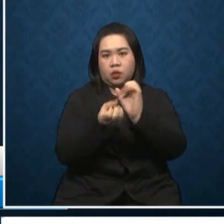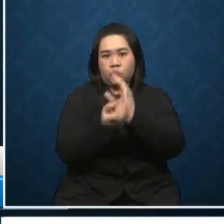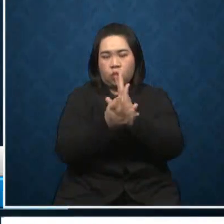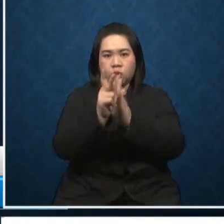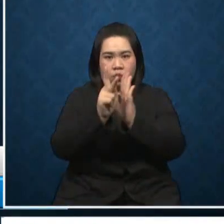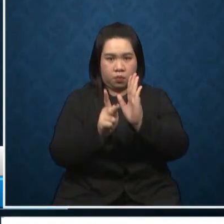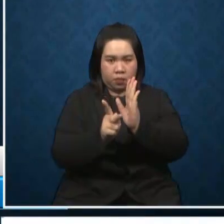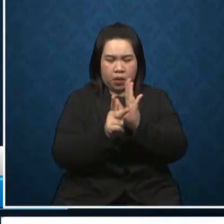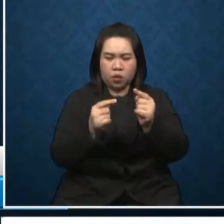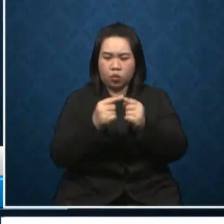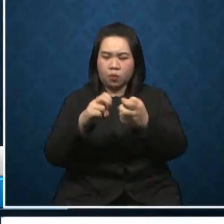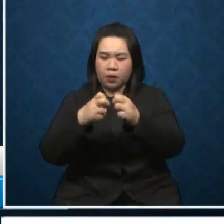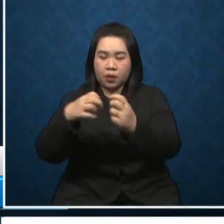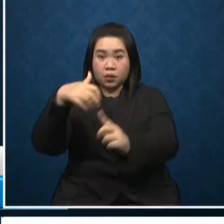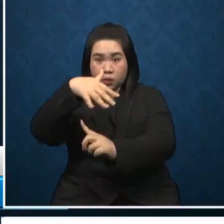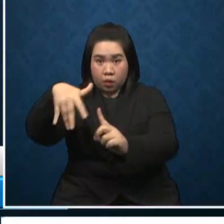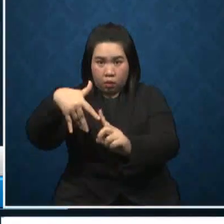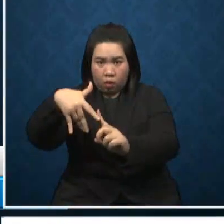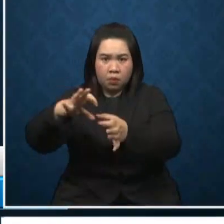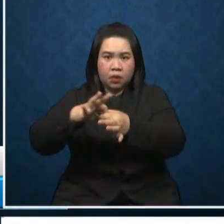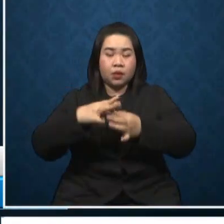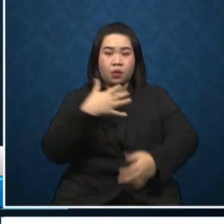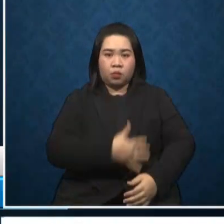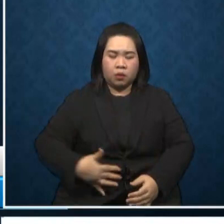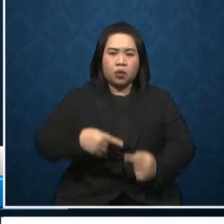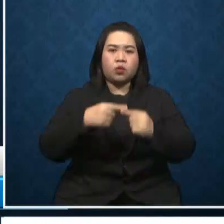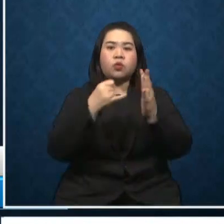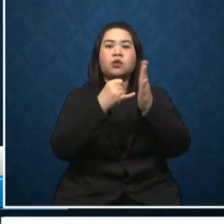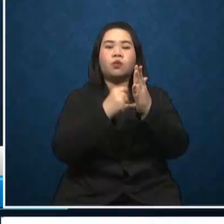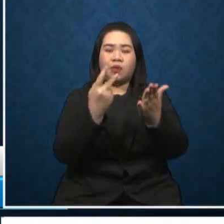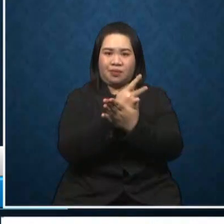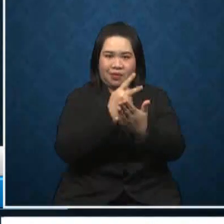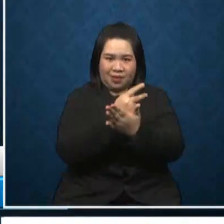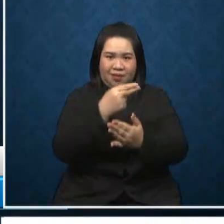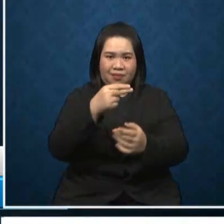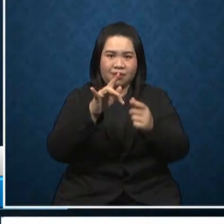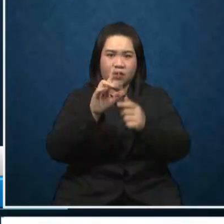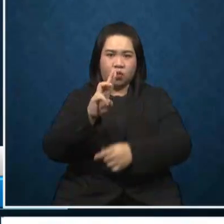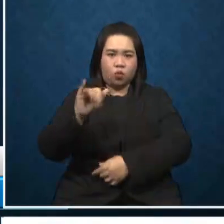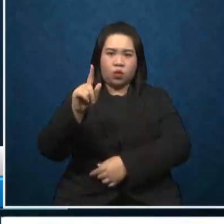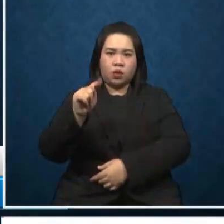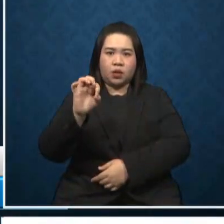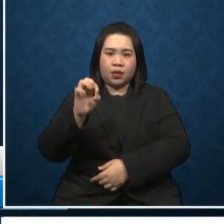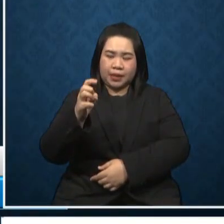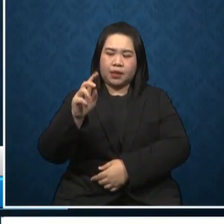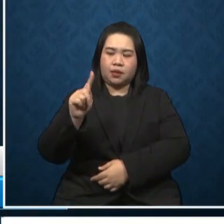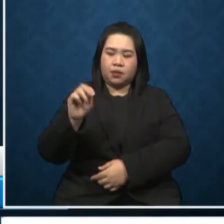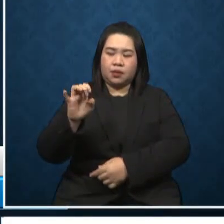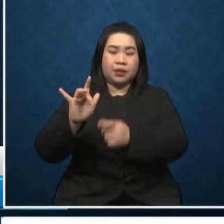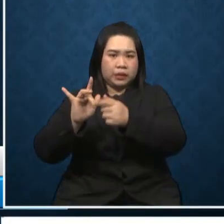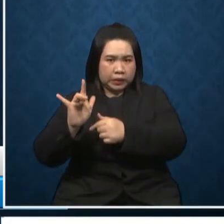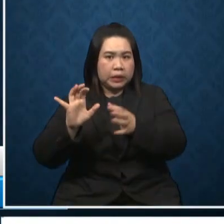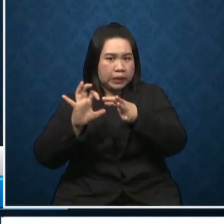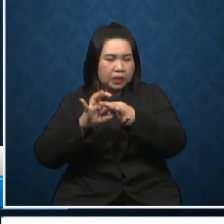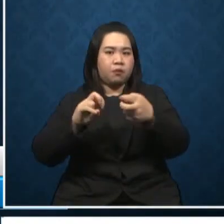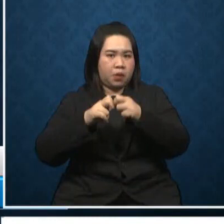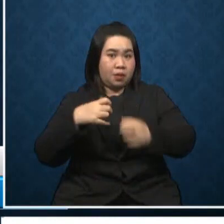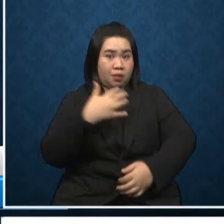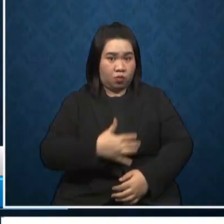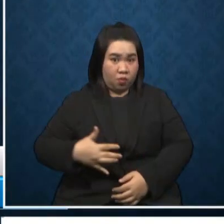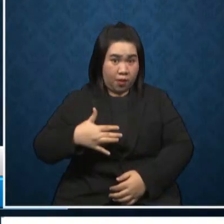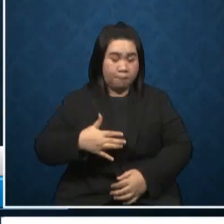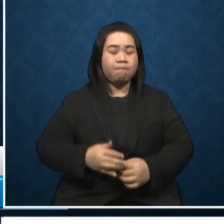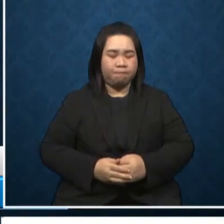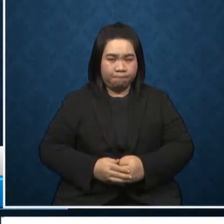ต